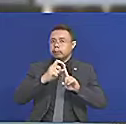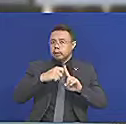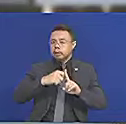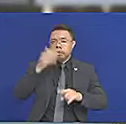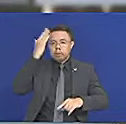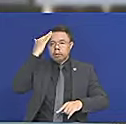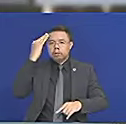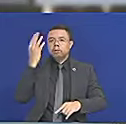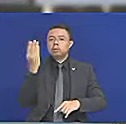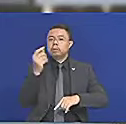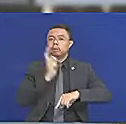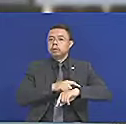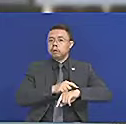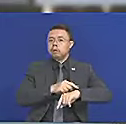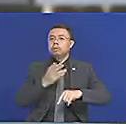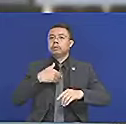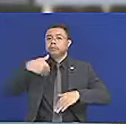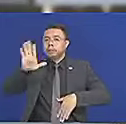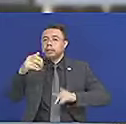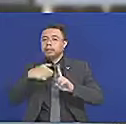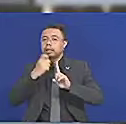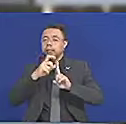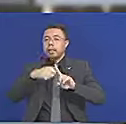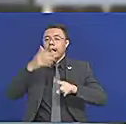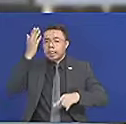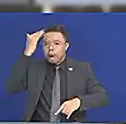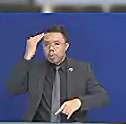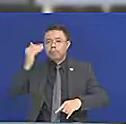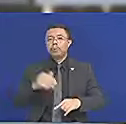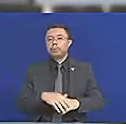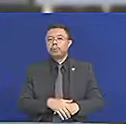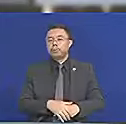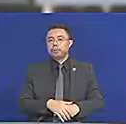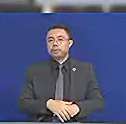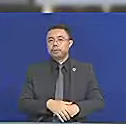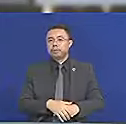bisa tanggalnya dia bisa tahu ya.